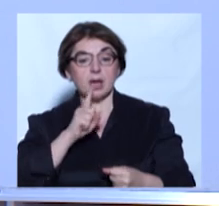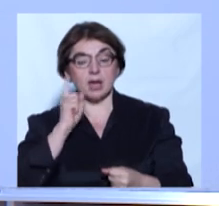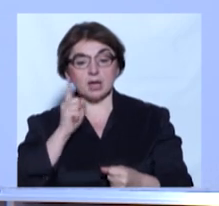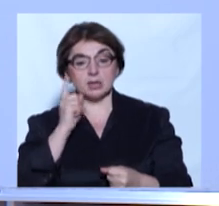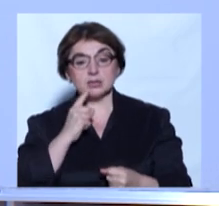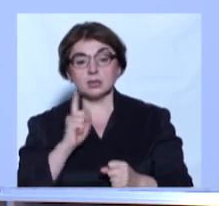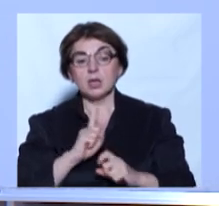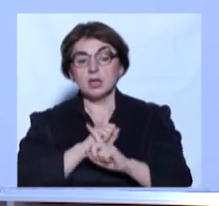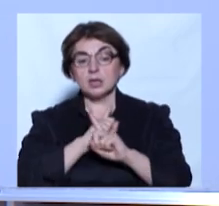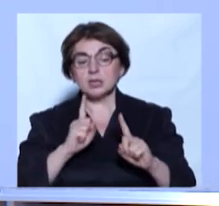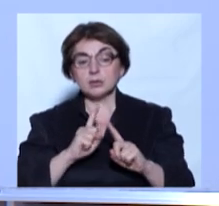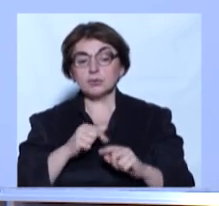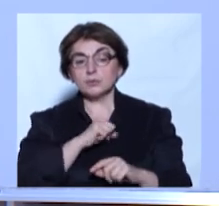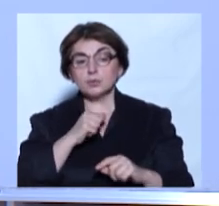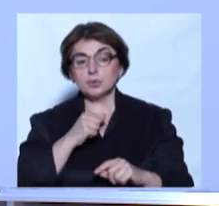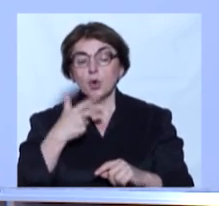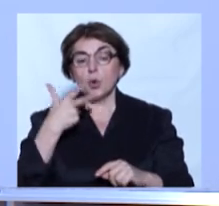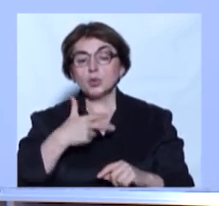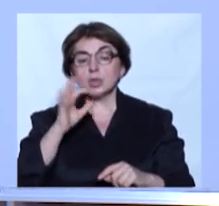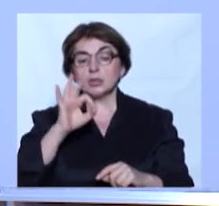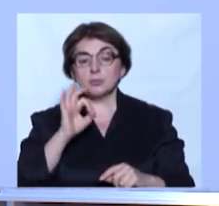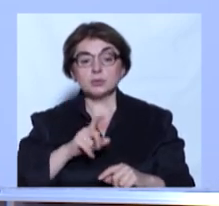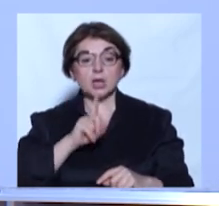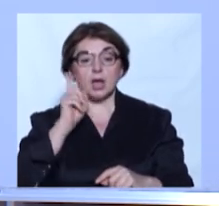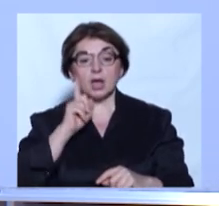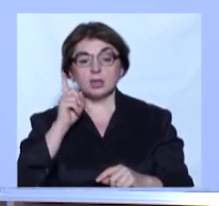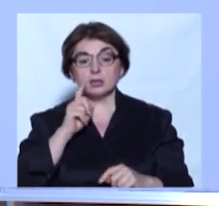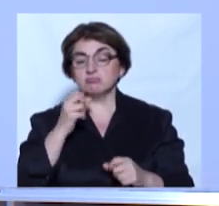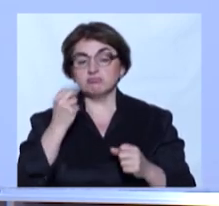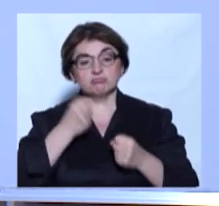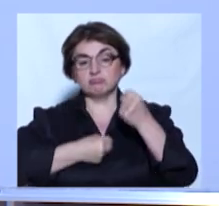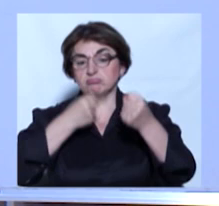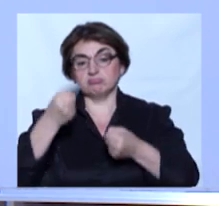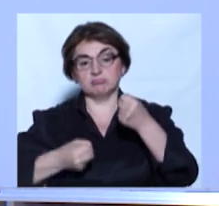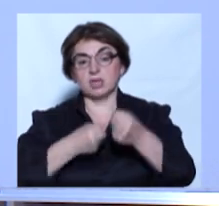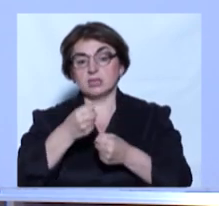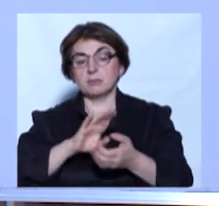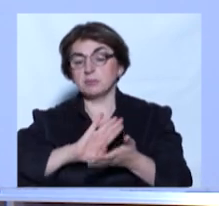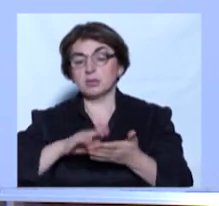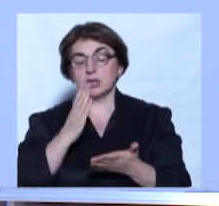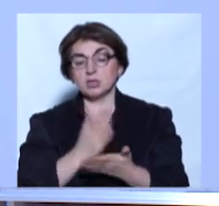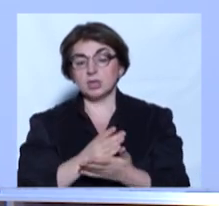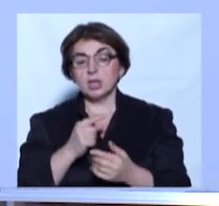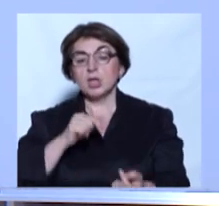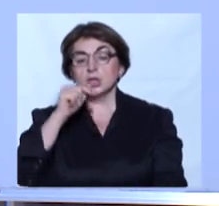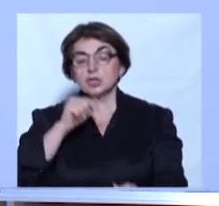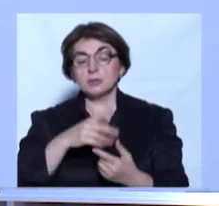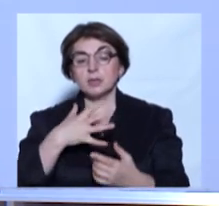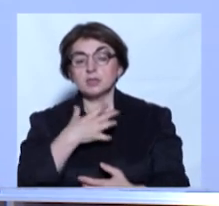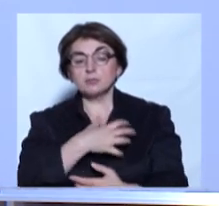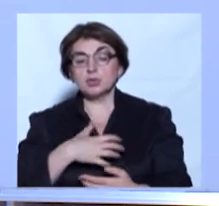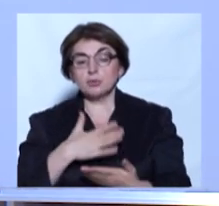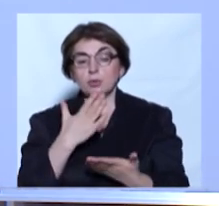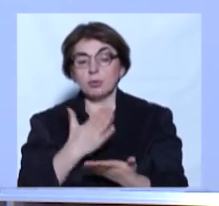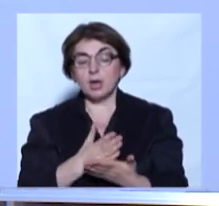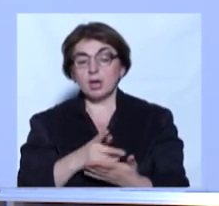რატომ განსაკუთრებით მაღალია თითქმის 30% ახალგაზრდების დასაქმებლობის პრობლემა. და შესაბამისად ეს მნიშვნელოვანი